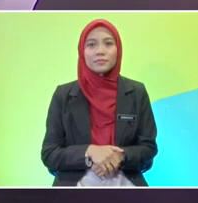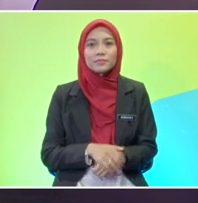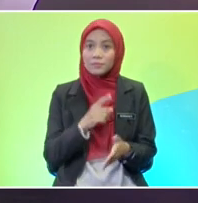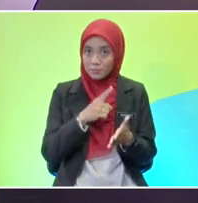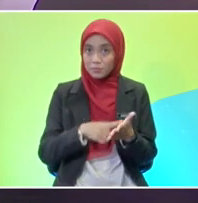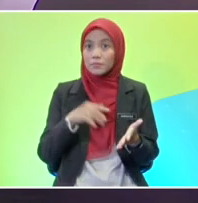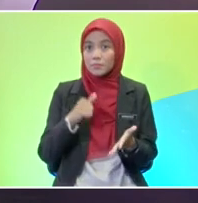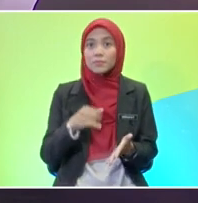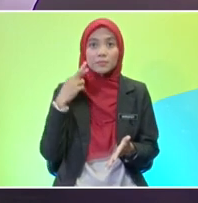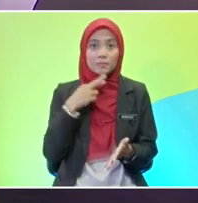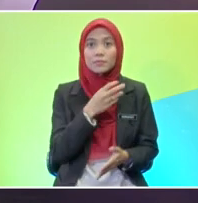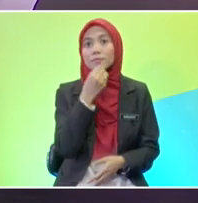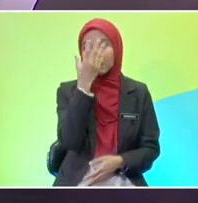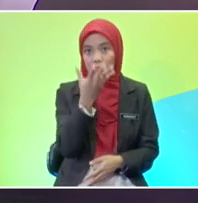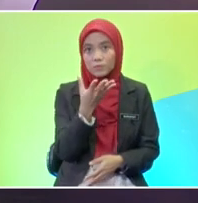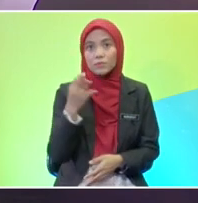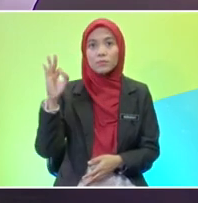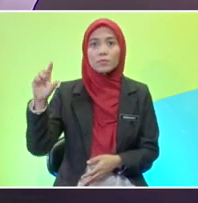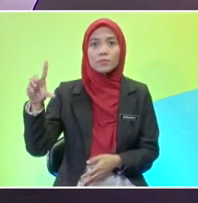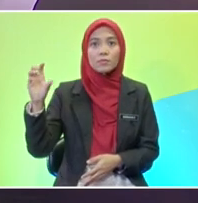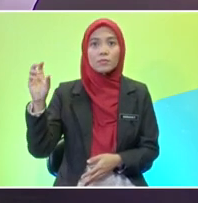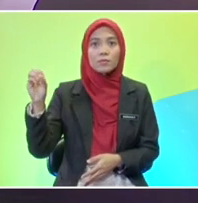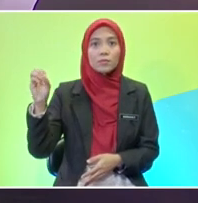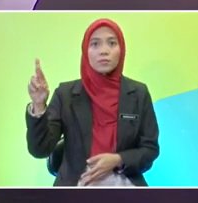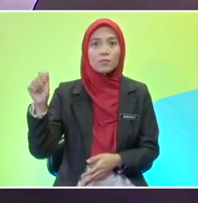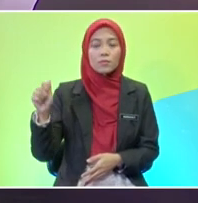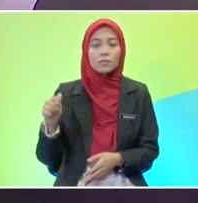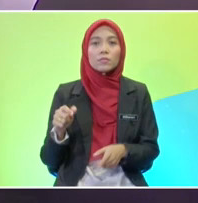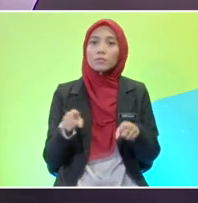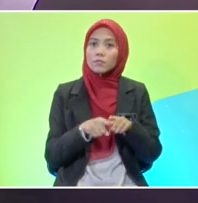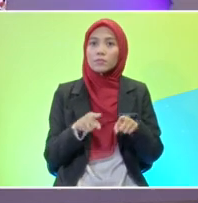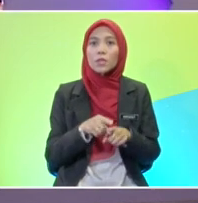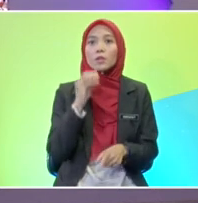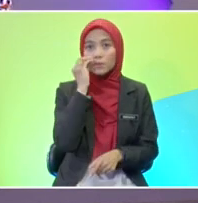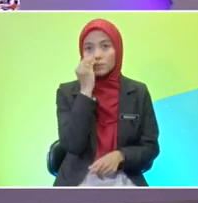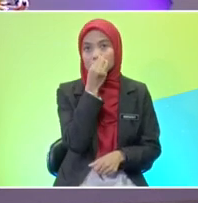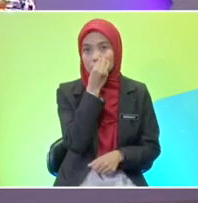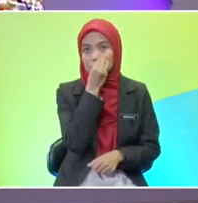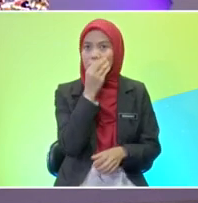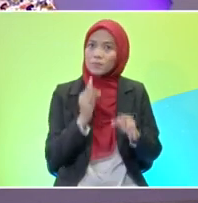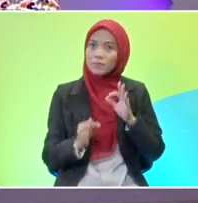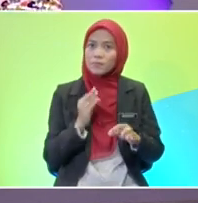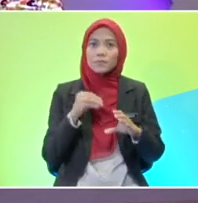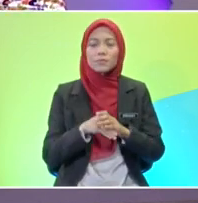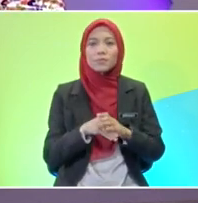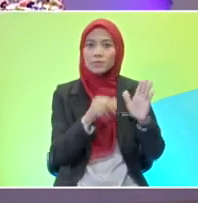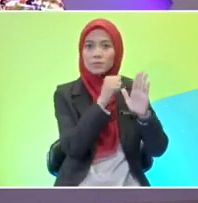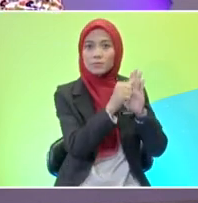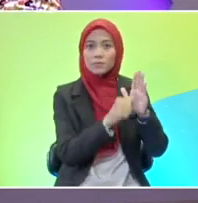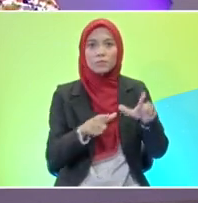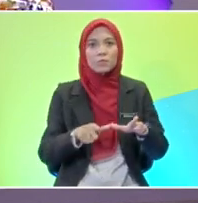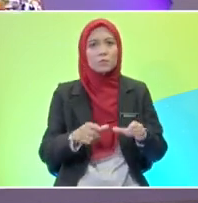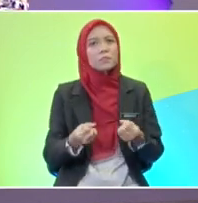tadi memang flora itu berkaitan dengan bunga-bungaan jikalau dalam ukiran motif Melayu kita tidak dapat banyak motif bunga ya